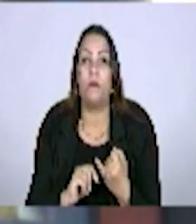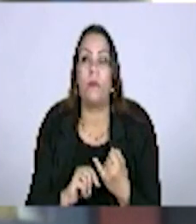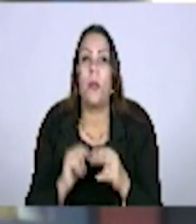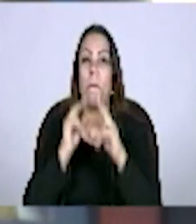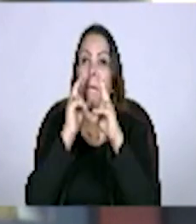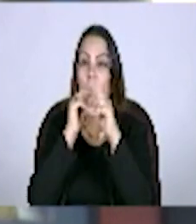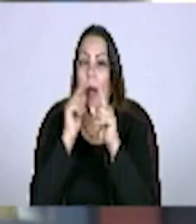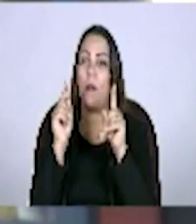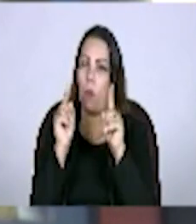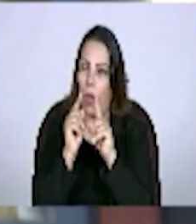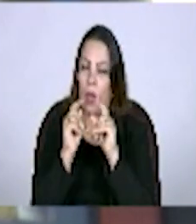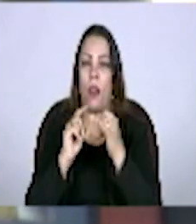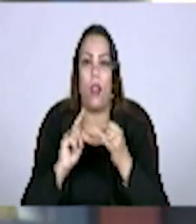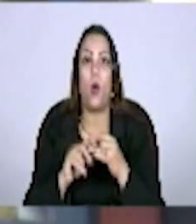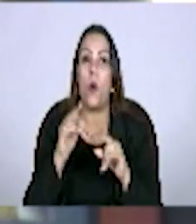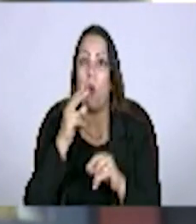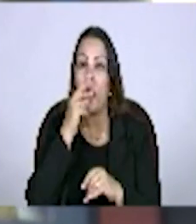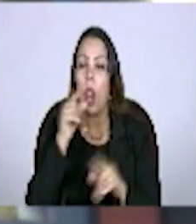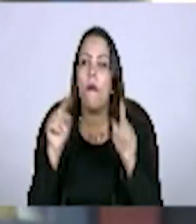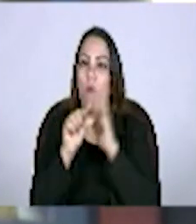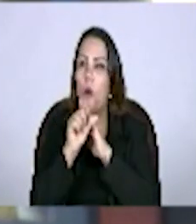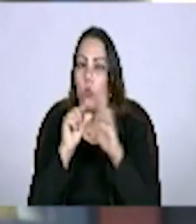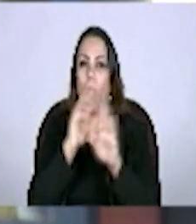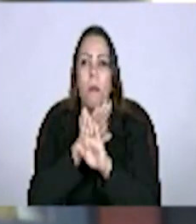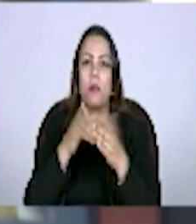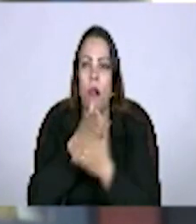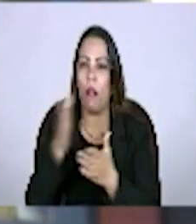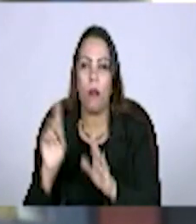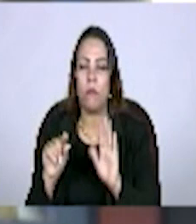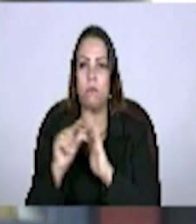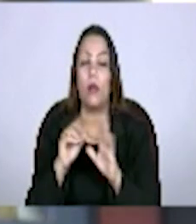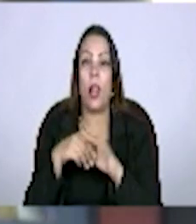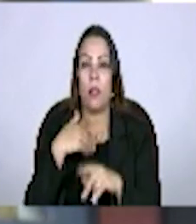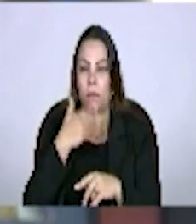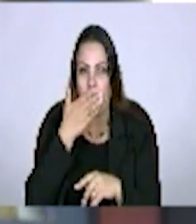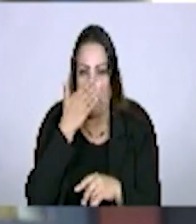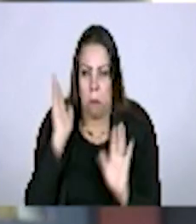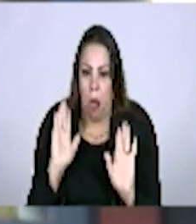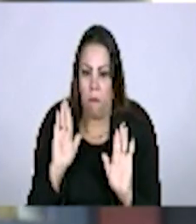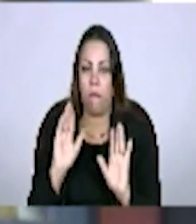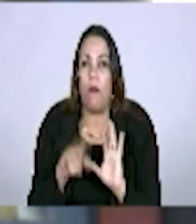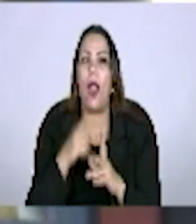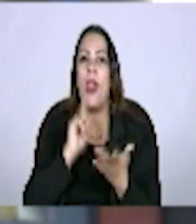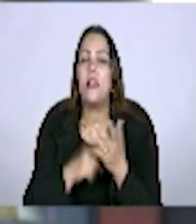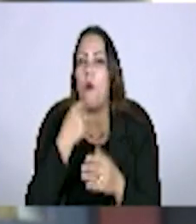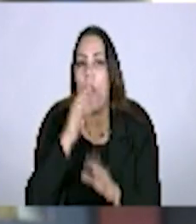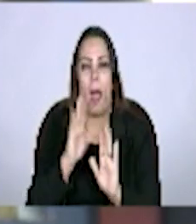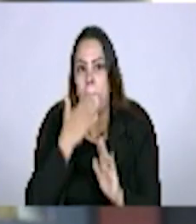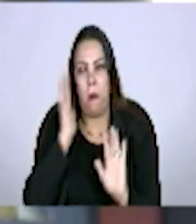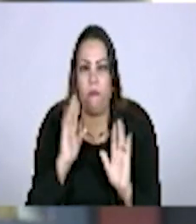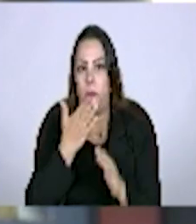يتحدث قليلا ويتحدث في الموضوع واذا كان لا يعرف في شان لا يتحدث